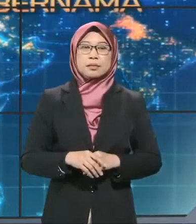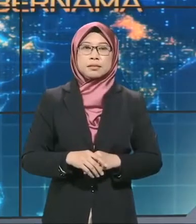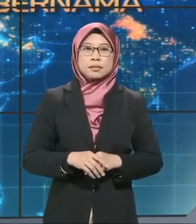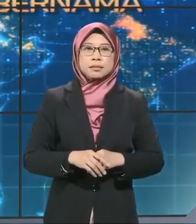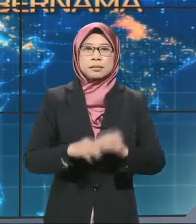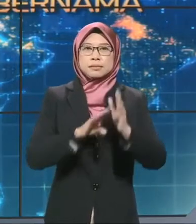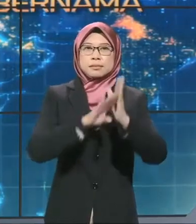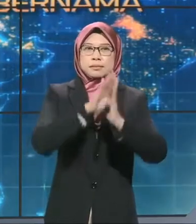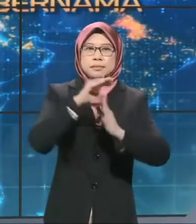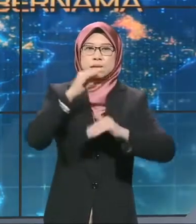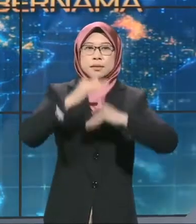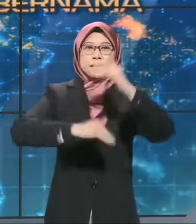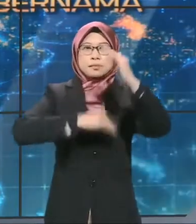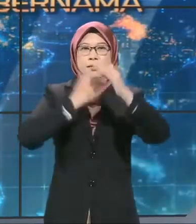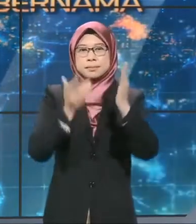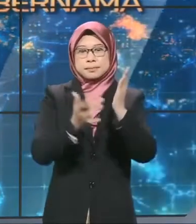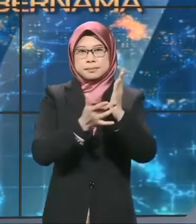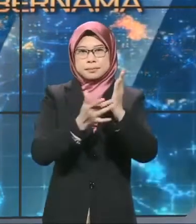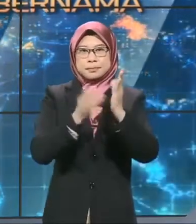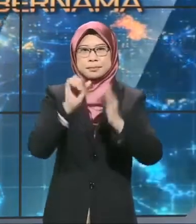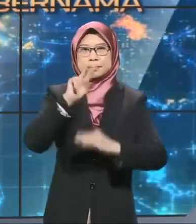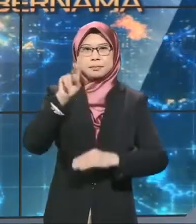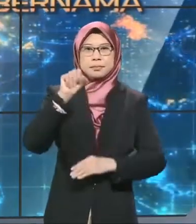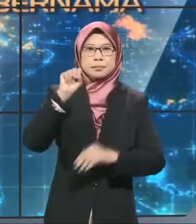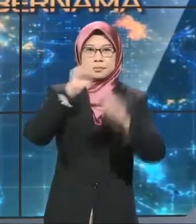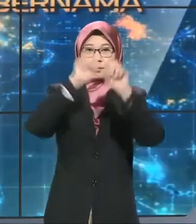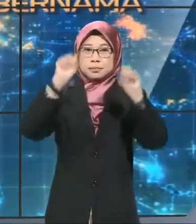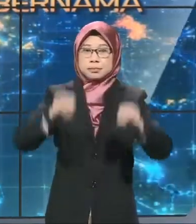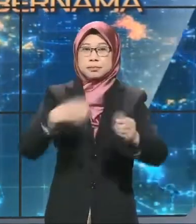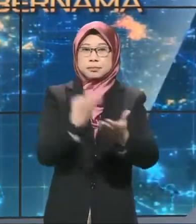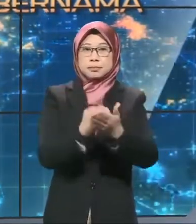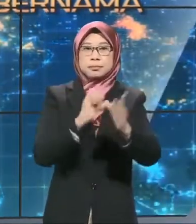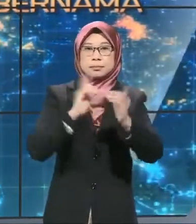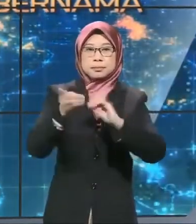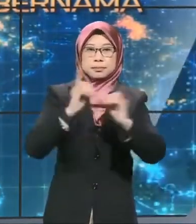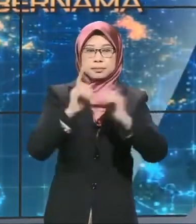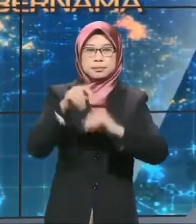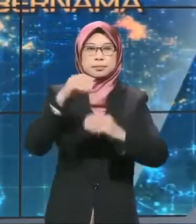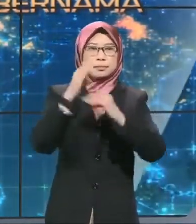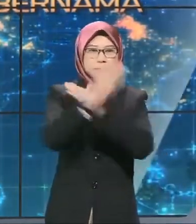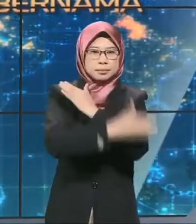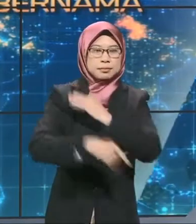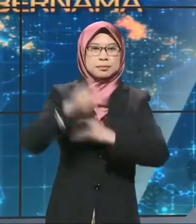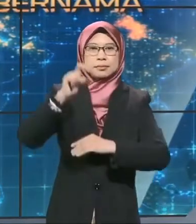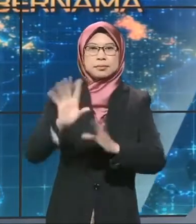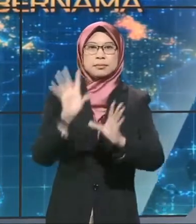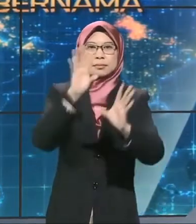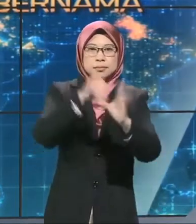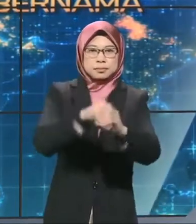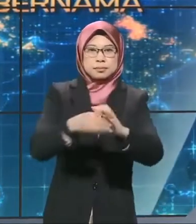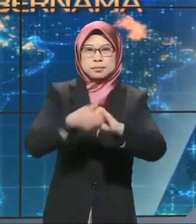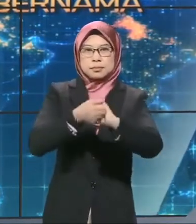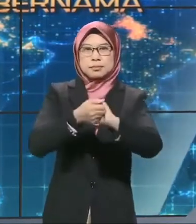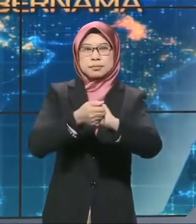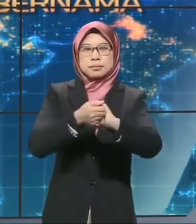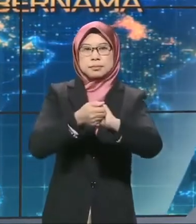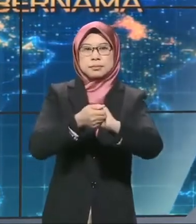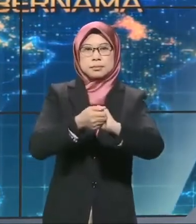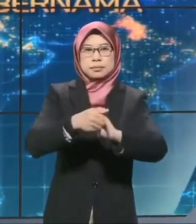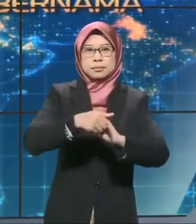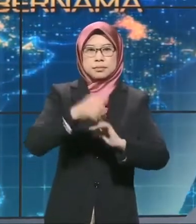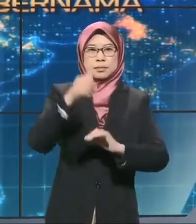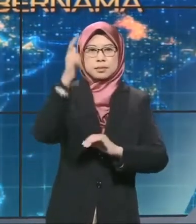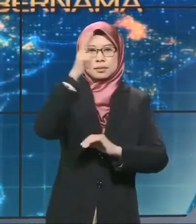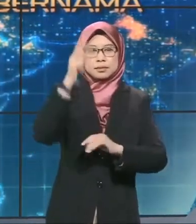Dalam mengharungi kepesatan kemajuan teknologi, ekosistem ekonomi digital negara memerlukan pelibatan erat sektor awam